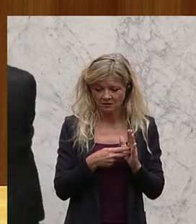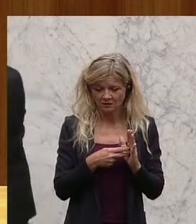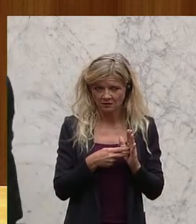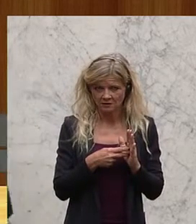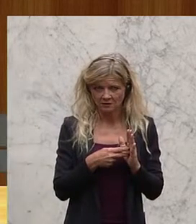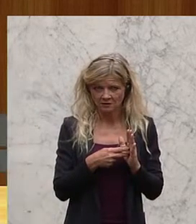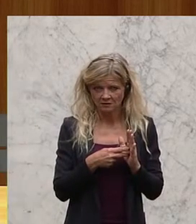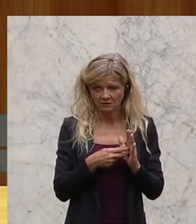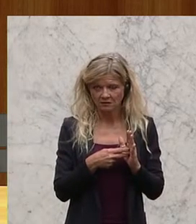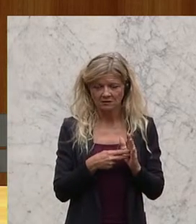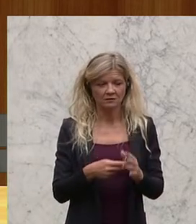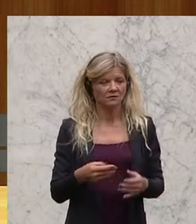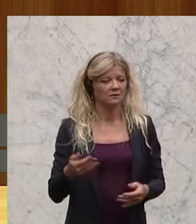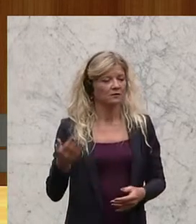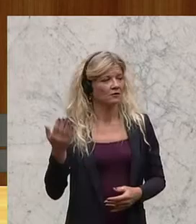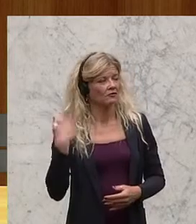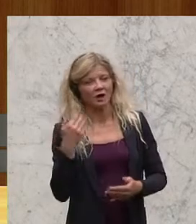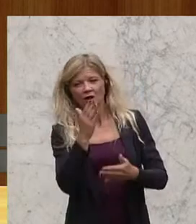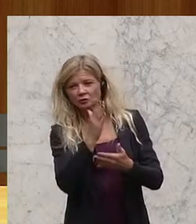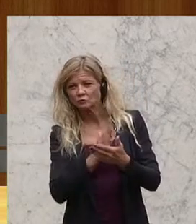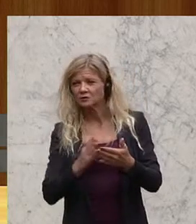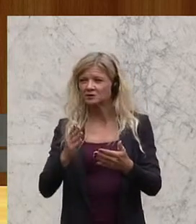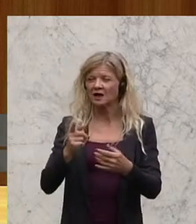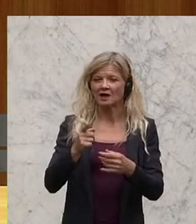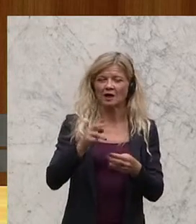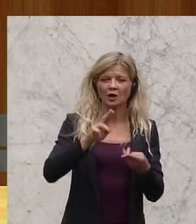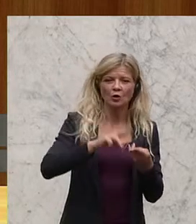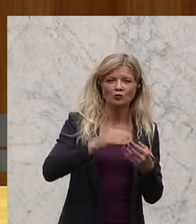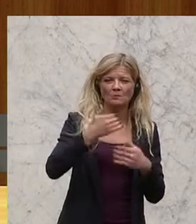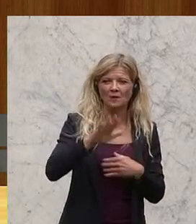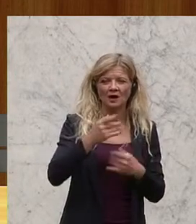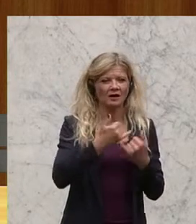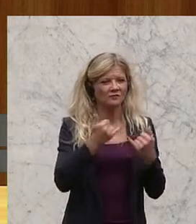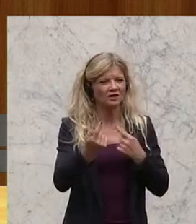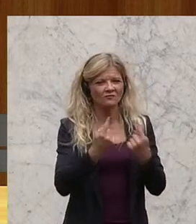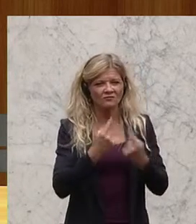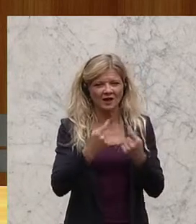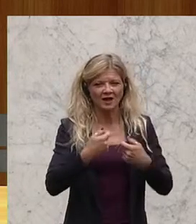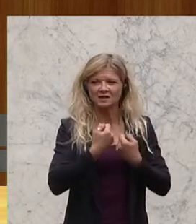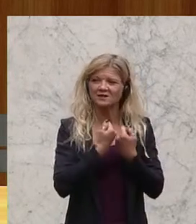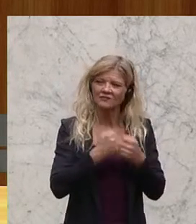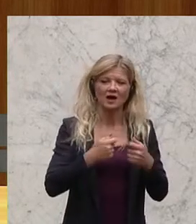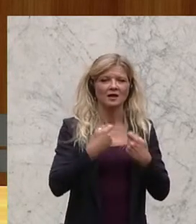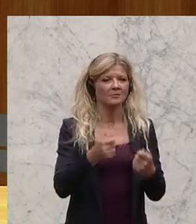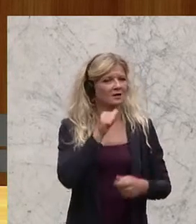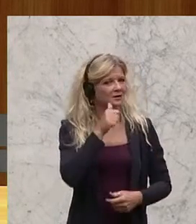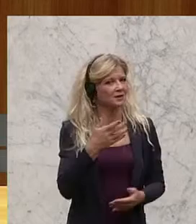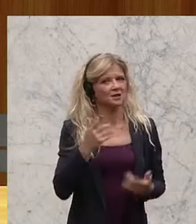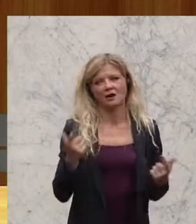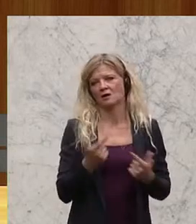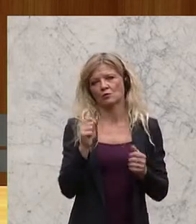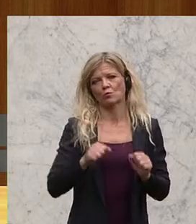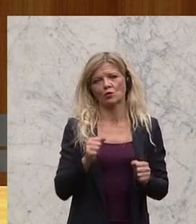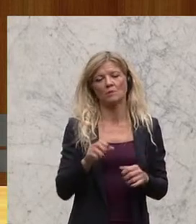geteilte oder mehrere Verkehrsfreigaben zu erreichen nicht so einfach möglich wird und vor allem zeitlich nicht, wenn